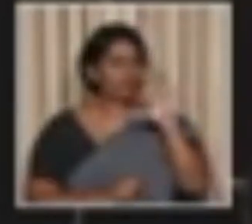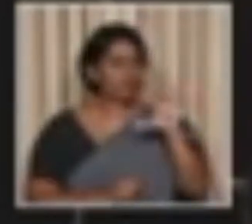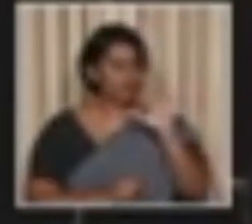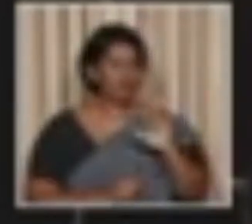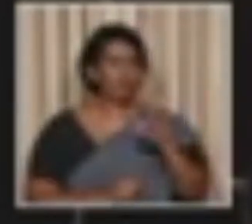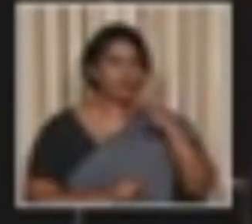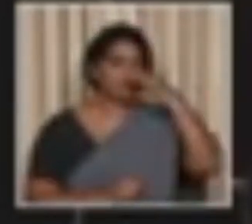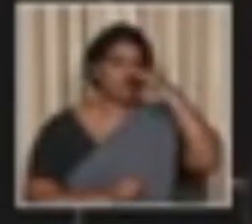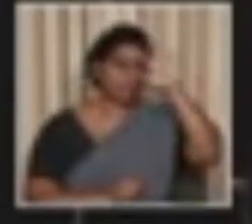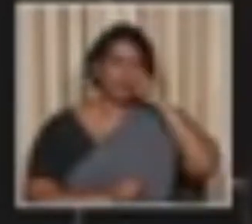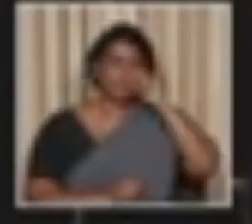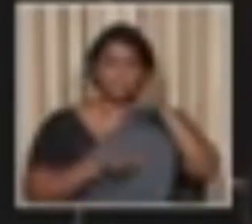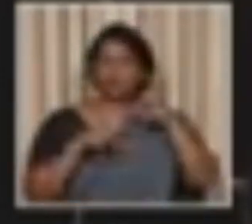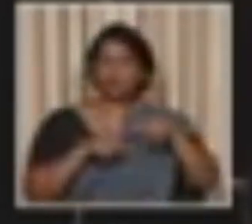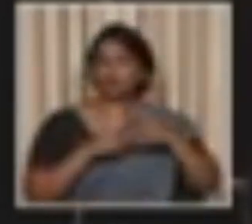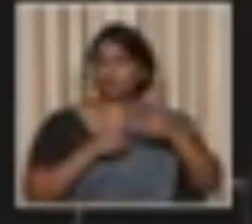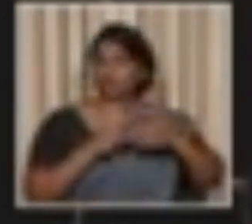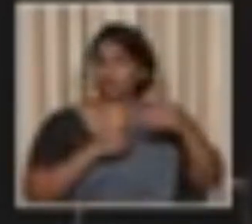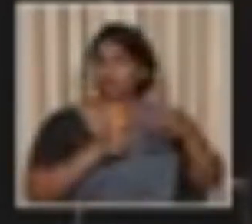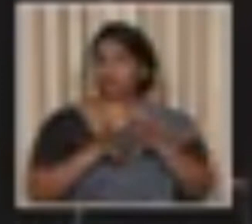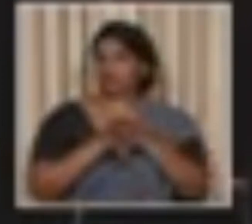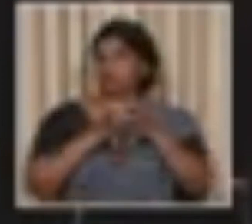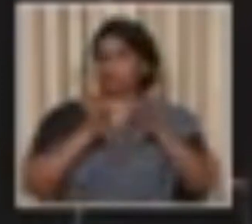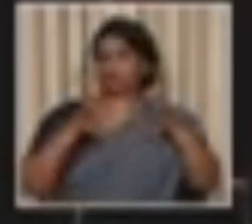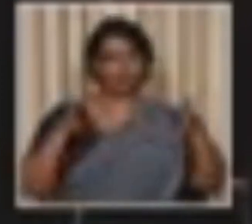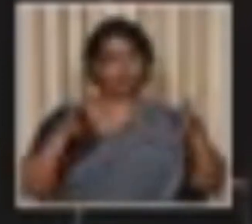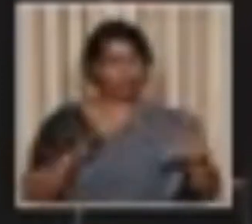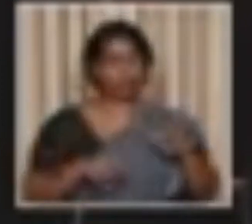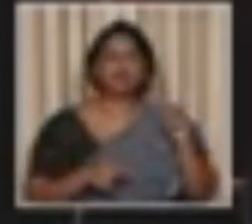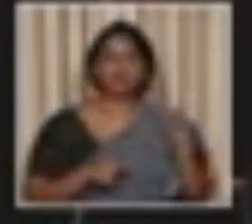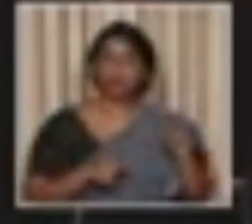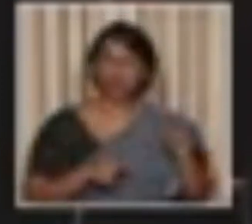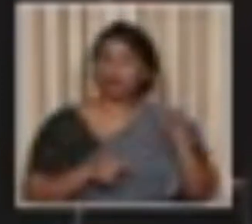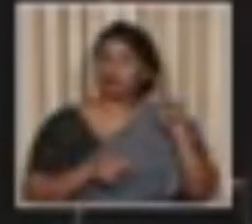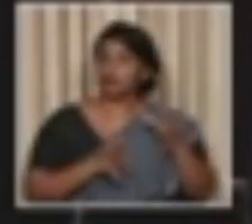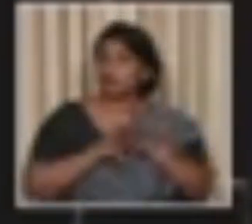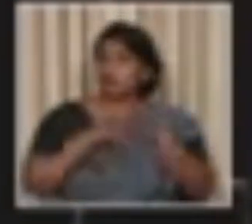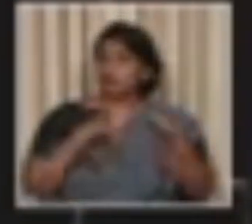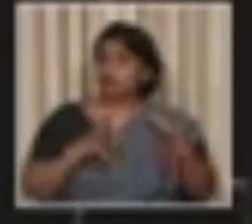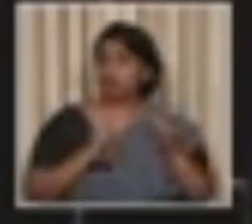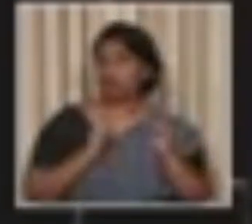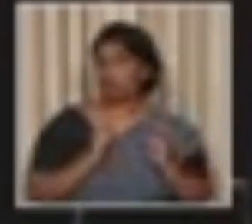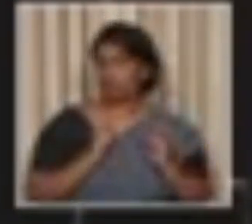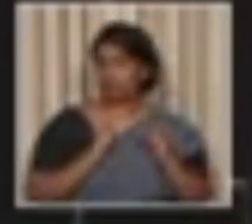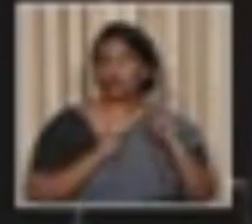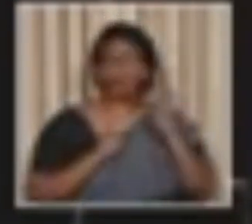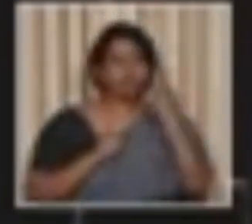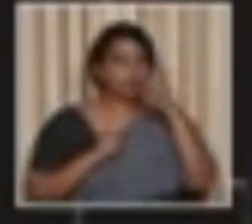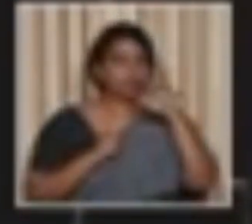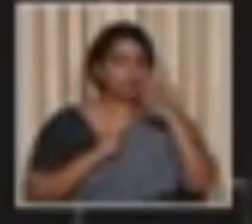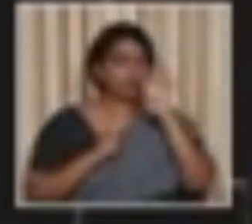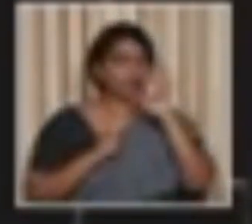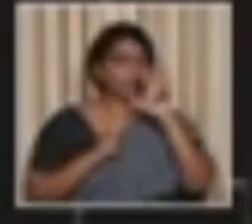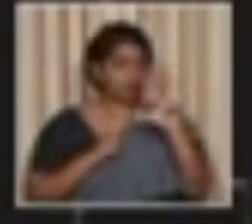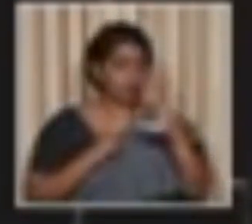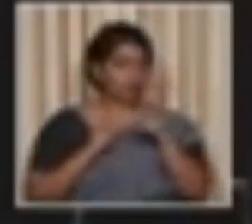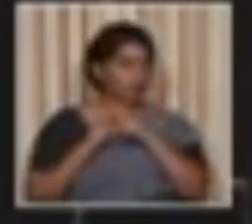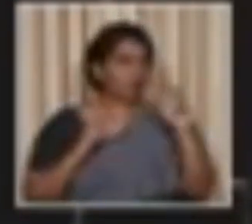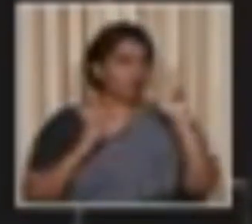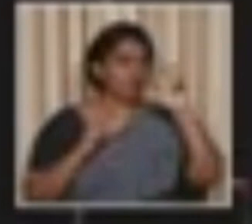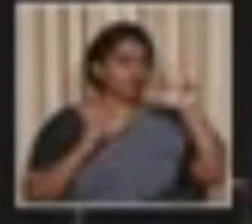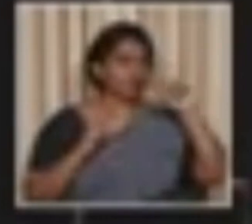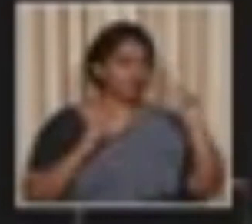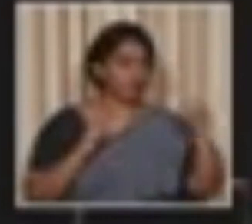சமூகம் 13%, 81 25% எவ்வாறு மாறியது. குறிப்பாக பார்த்தால் 1948 81